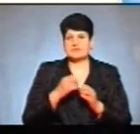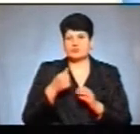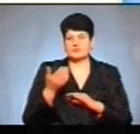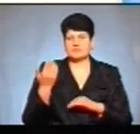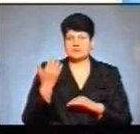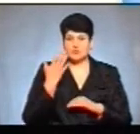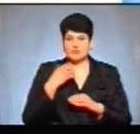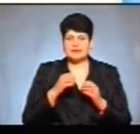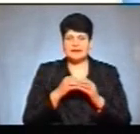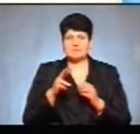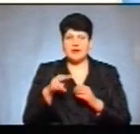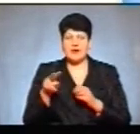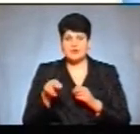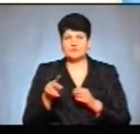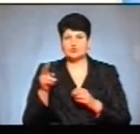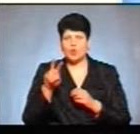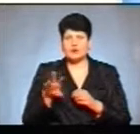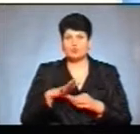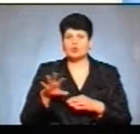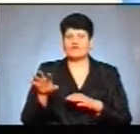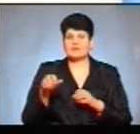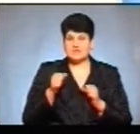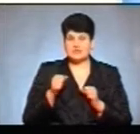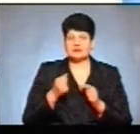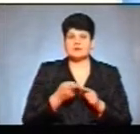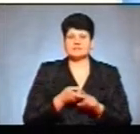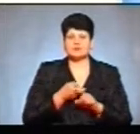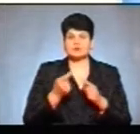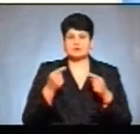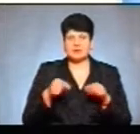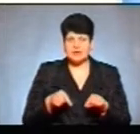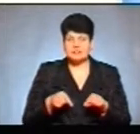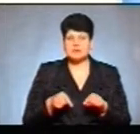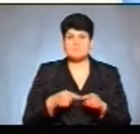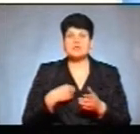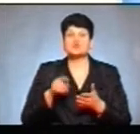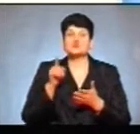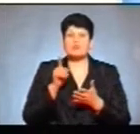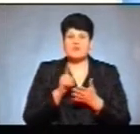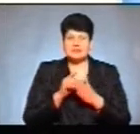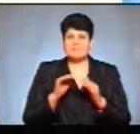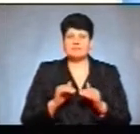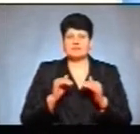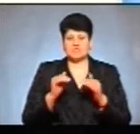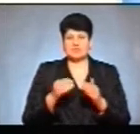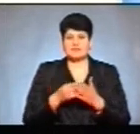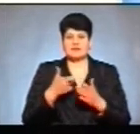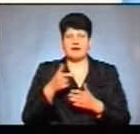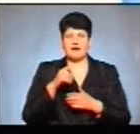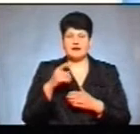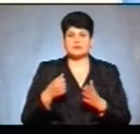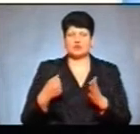коли 10 мільярдів доларів було взято в умовах кризи 8-9 років, під зобов'язання підвищити тарифи на газ